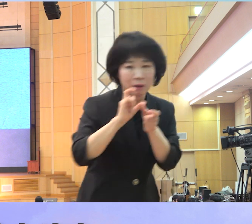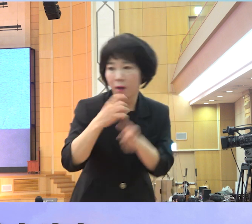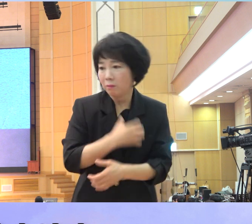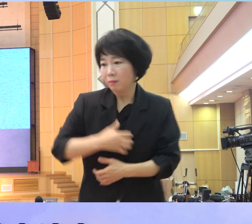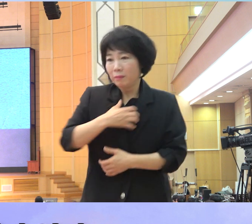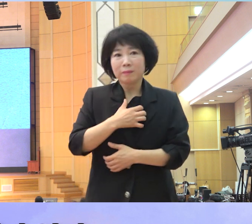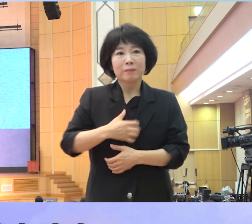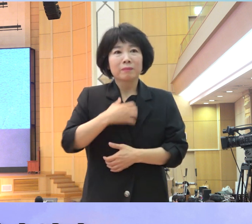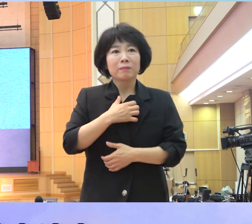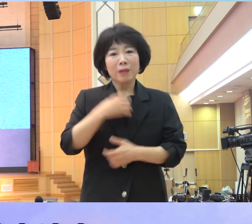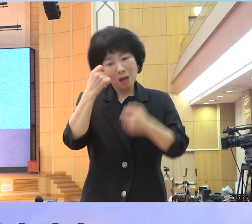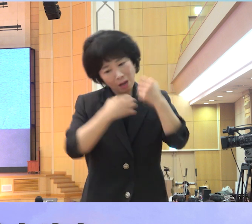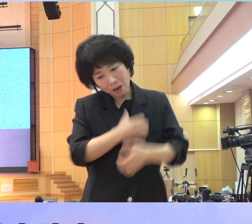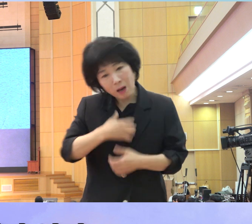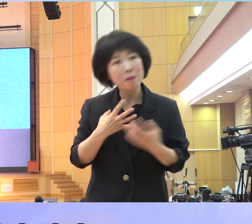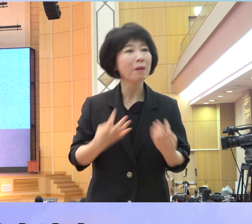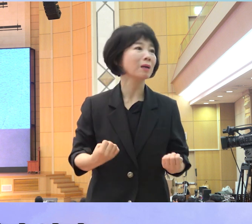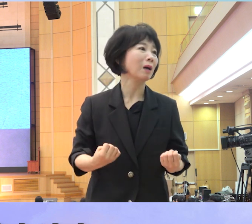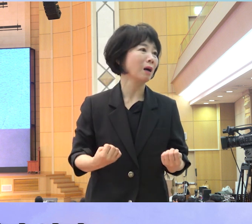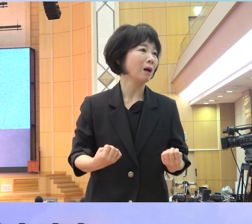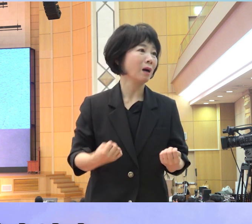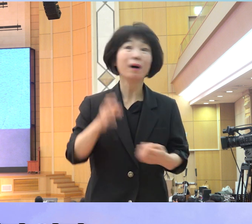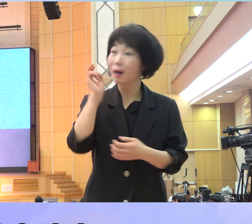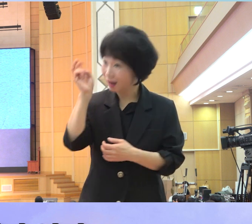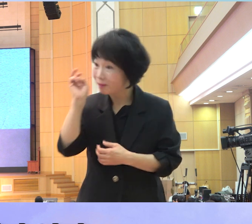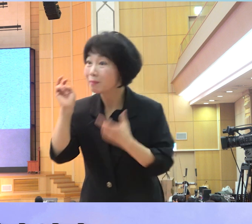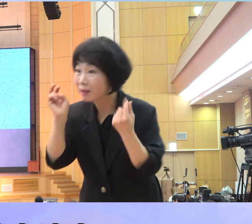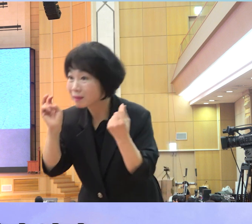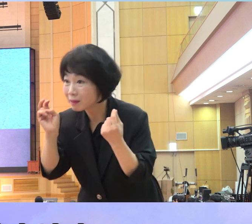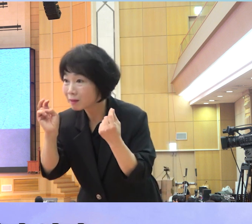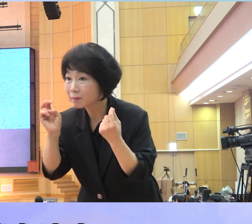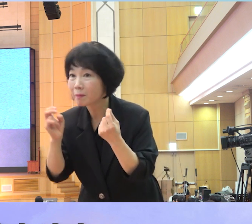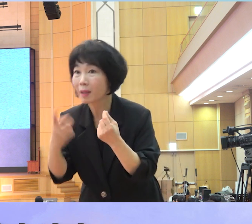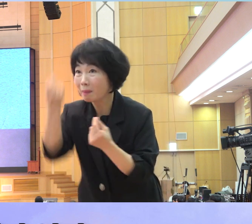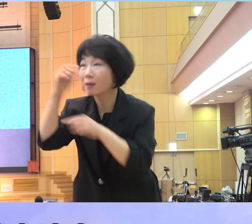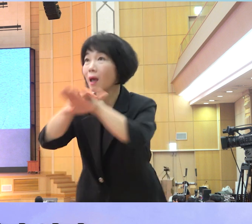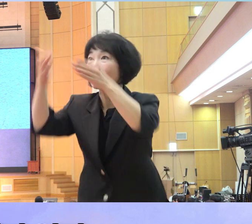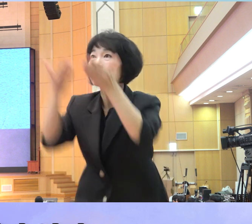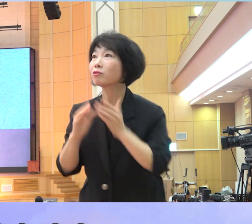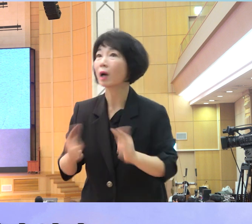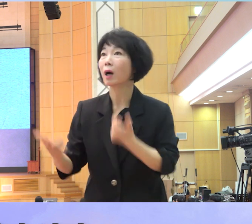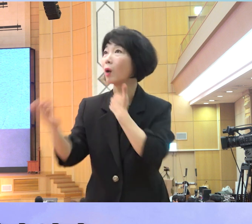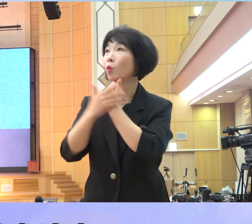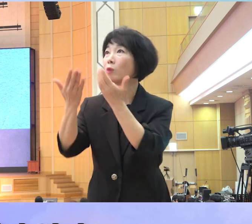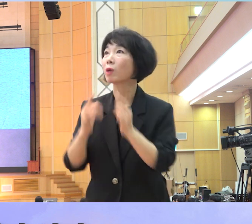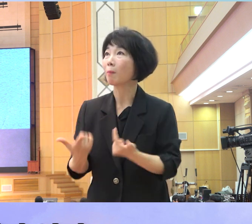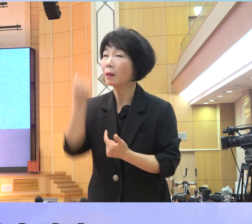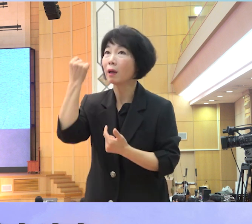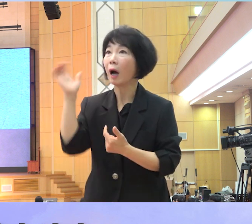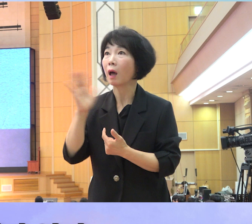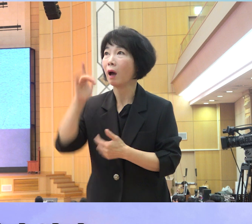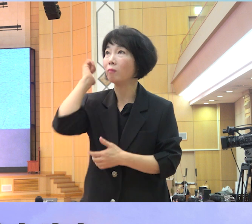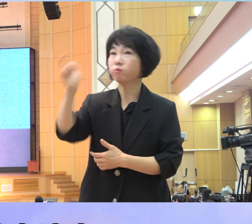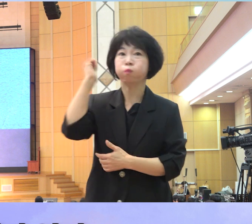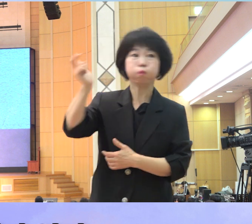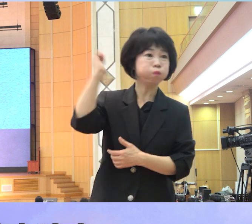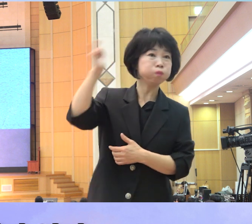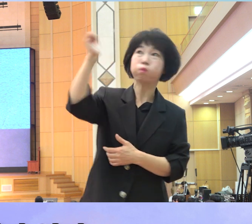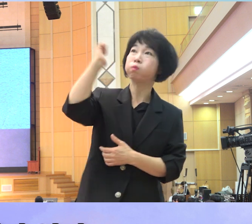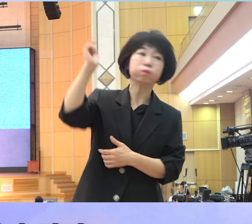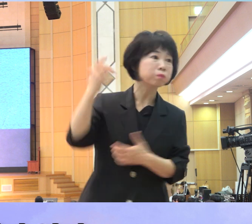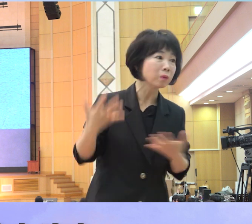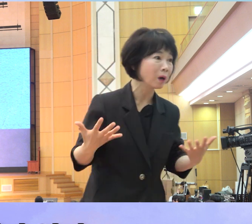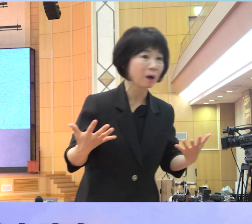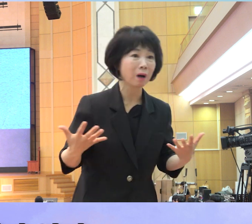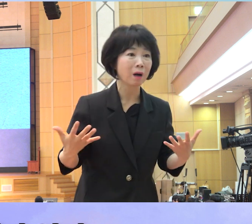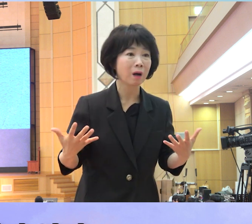괴롭지요. 야이로 회당장 마음이 그랬을 거예요. 예수님은 그 마음을 정확하게 아시고